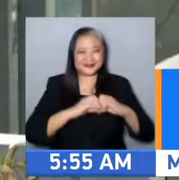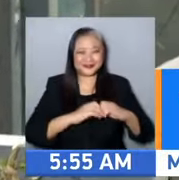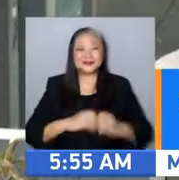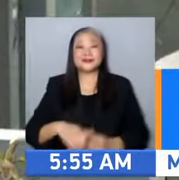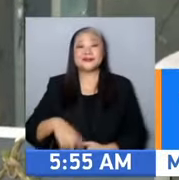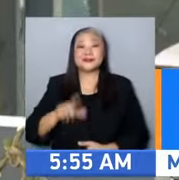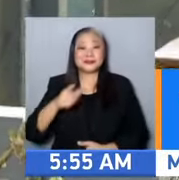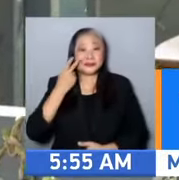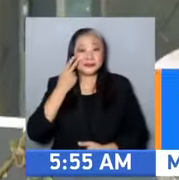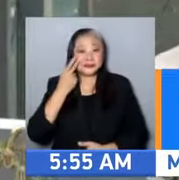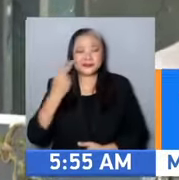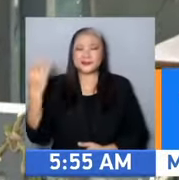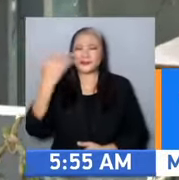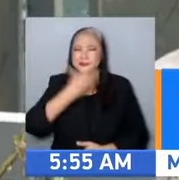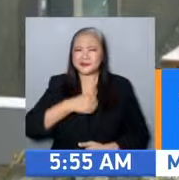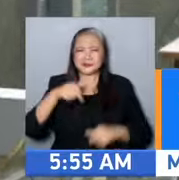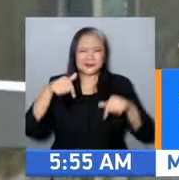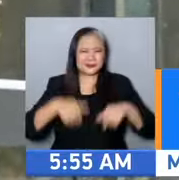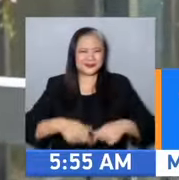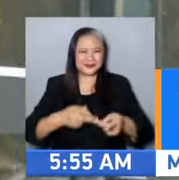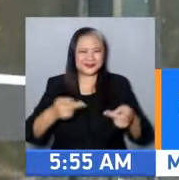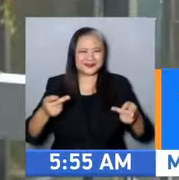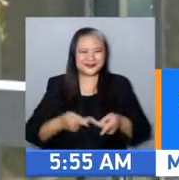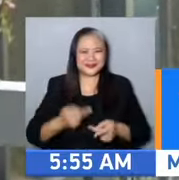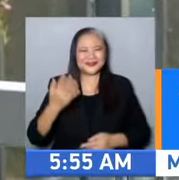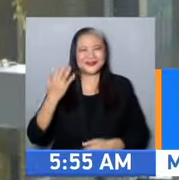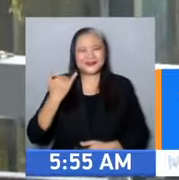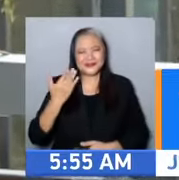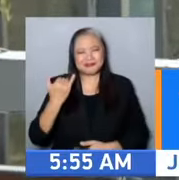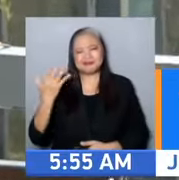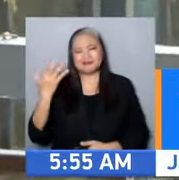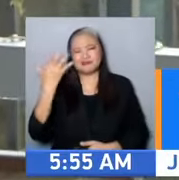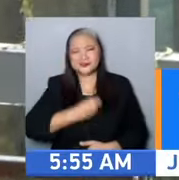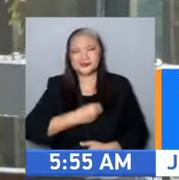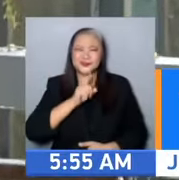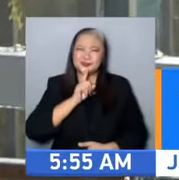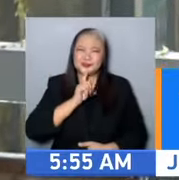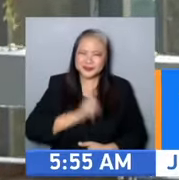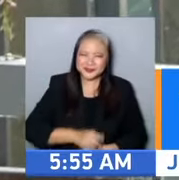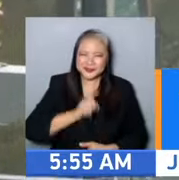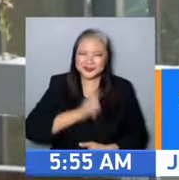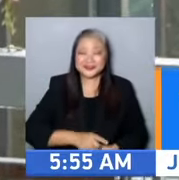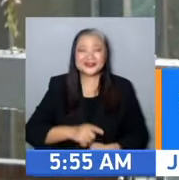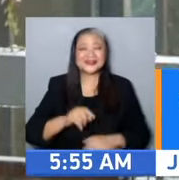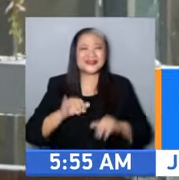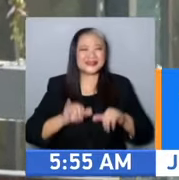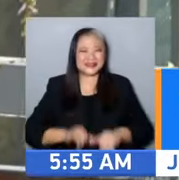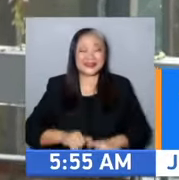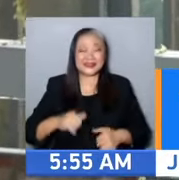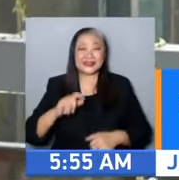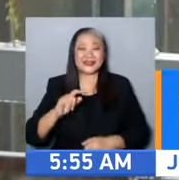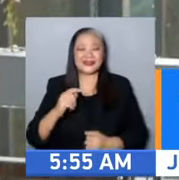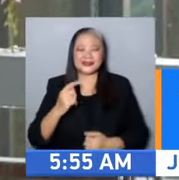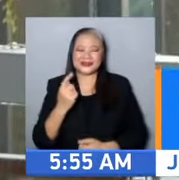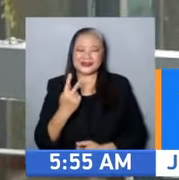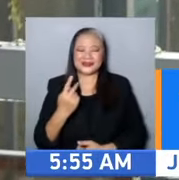ng lugar dito dahil sobrang ganda talaga. Pero mamaya yan sa pagbabalik ng paboritong morning show kung saan laging una